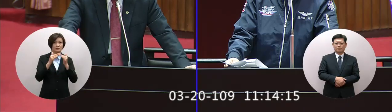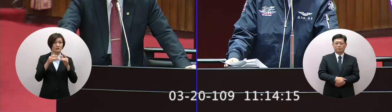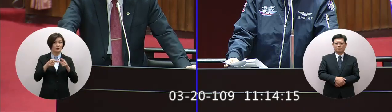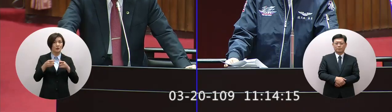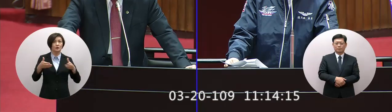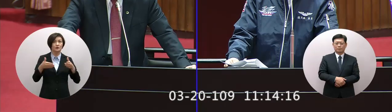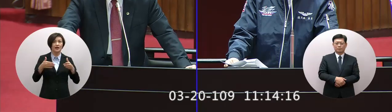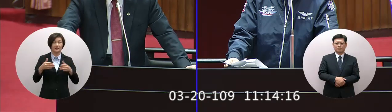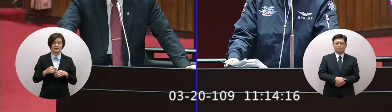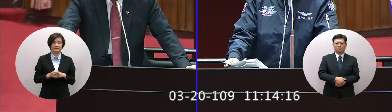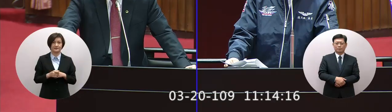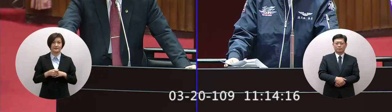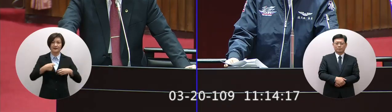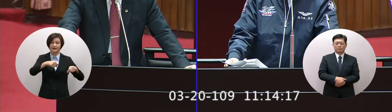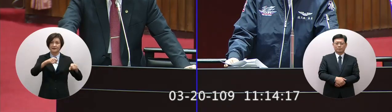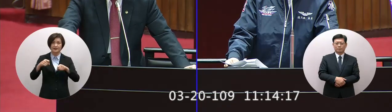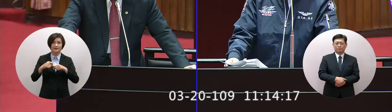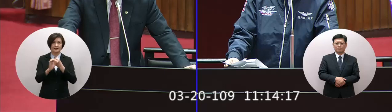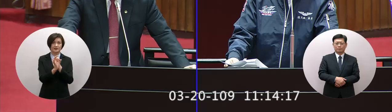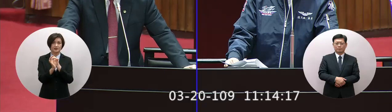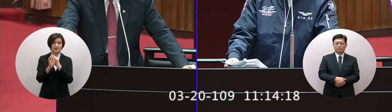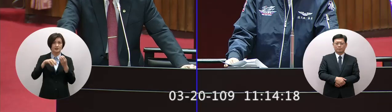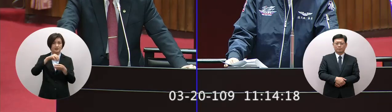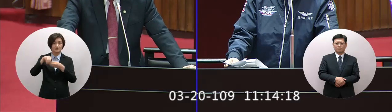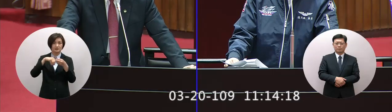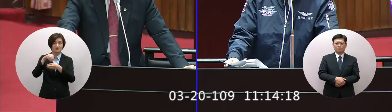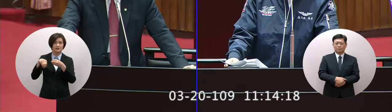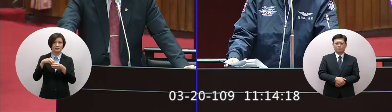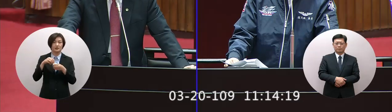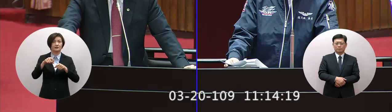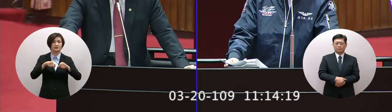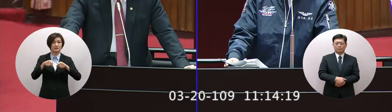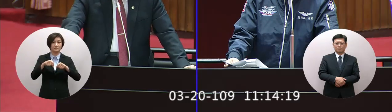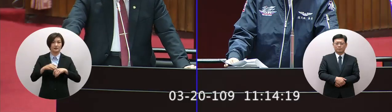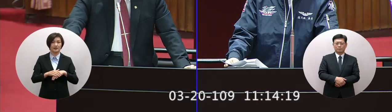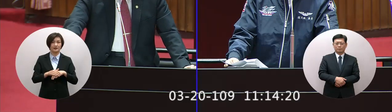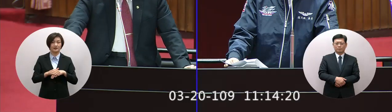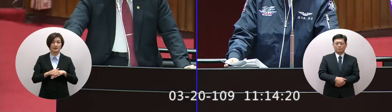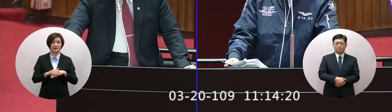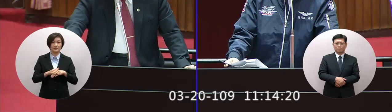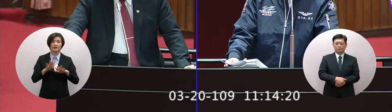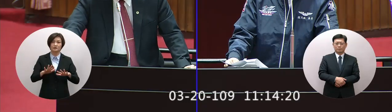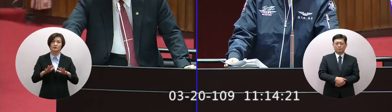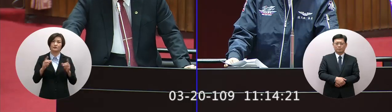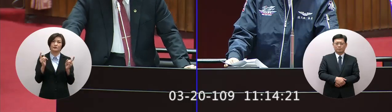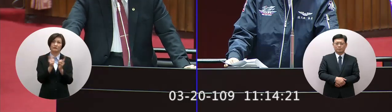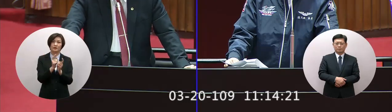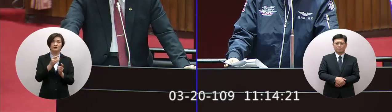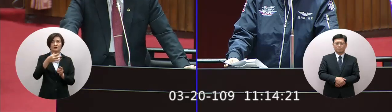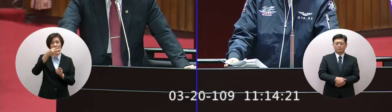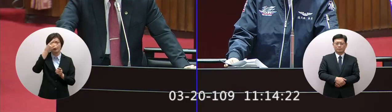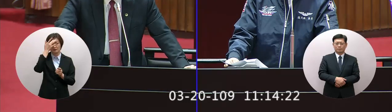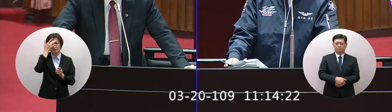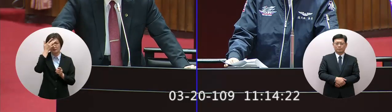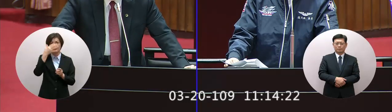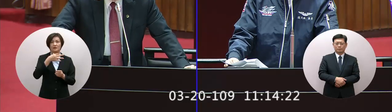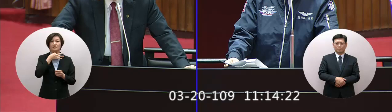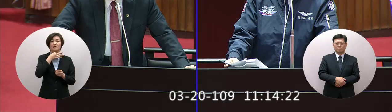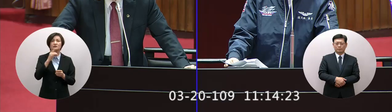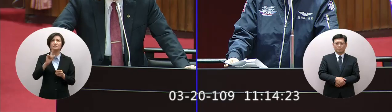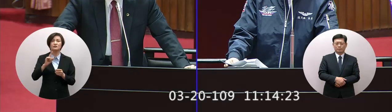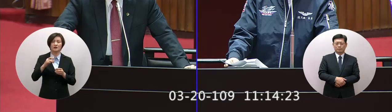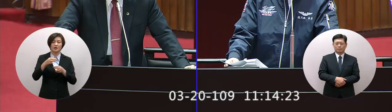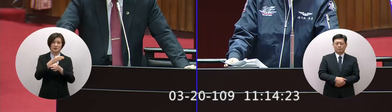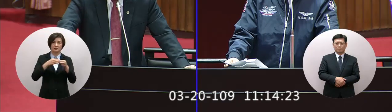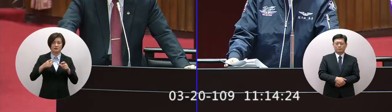车的试运行计划。那试运行计划完了以后，现在遭遇到的一个瓶颈， 就是经济